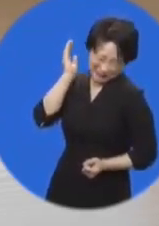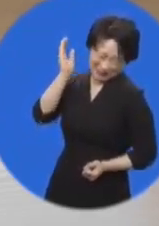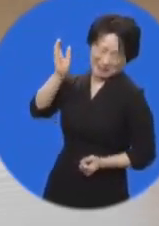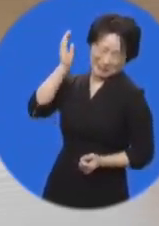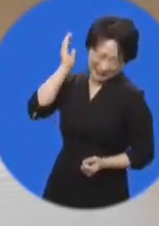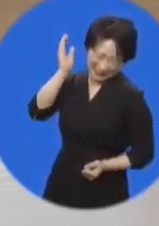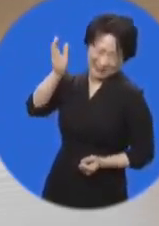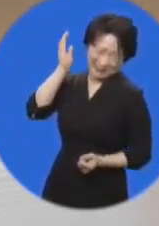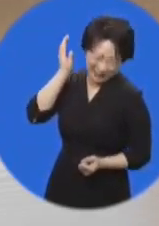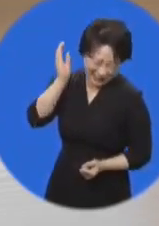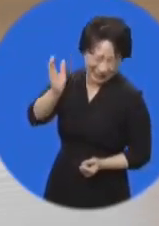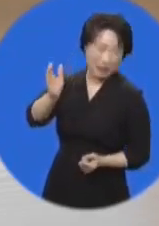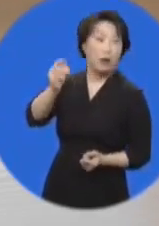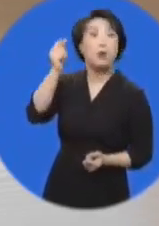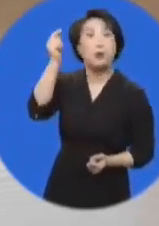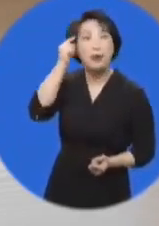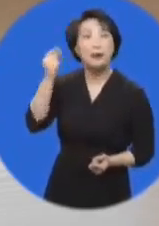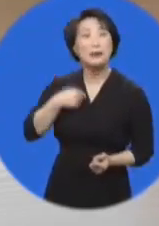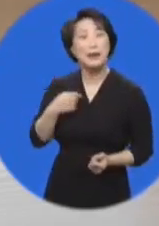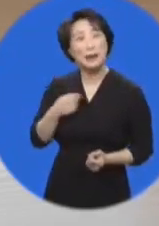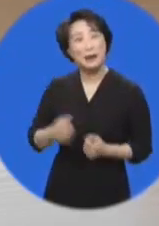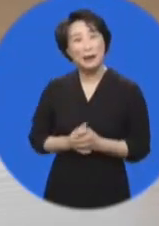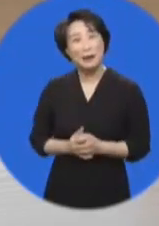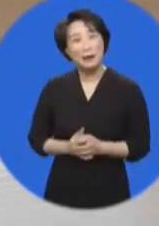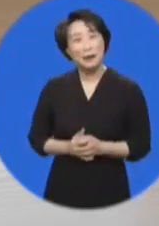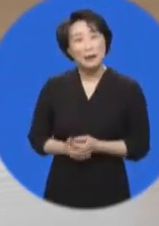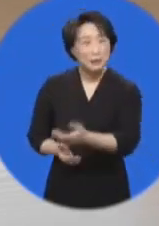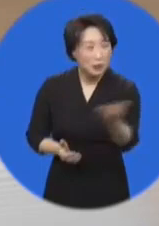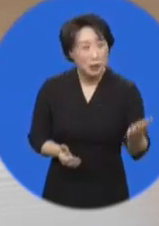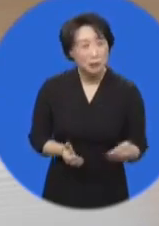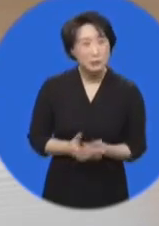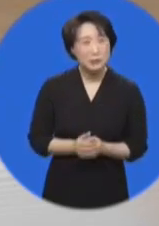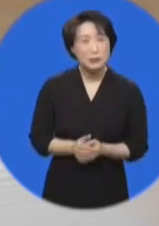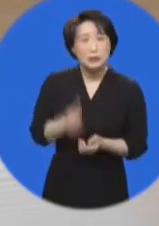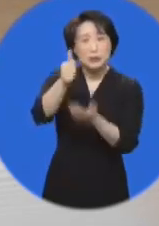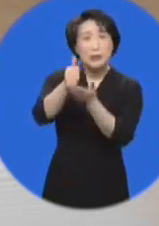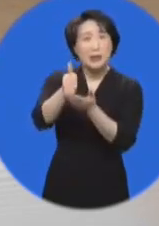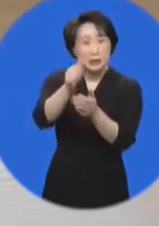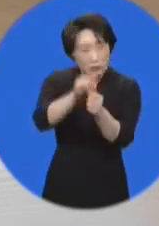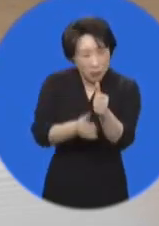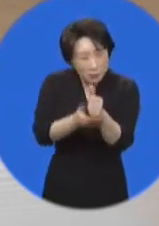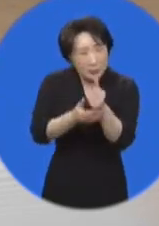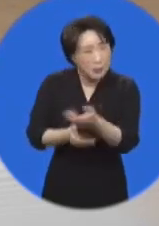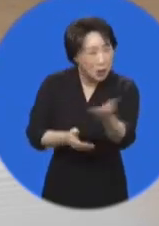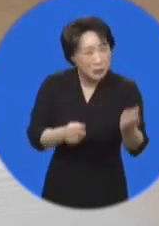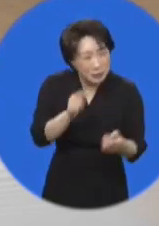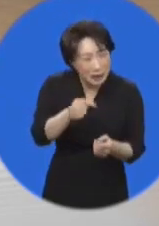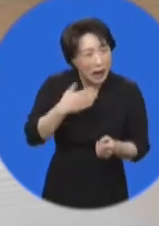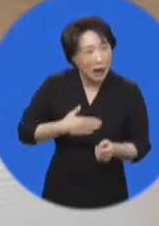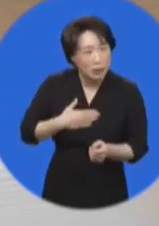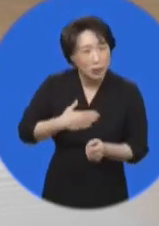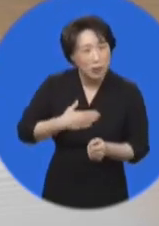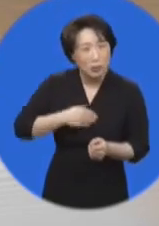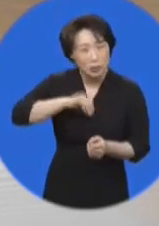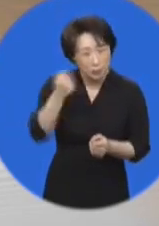그저 애절하게 바르는 이유가 뭐냐? 여러분이 주님이 섬긴 그것을 알고